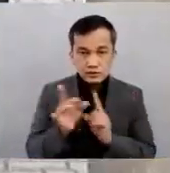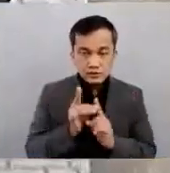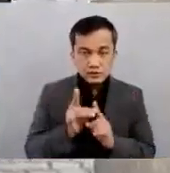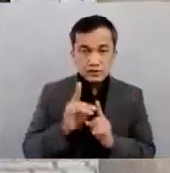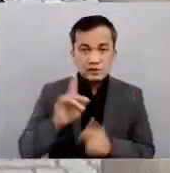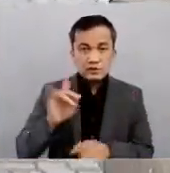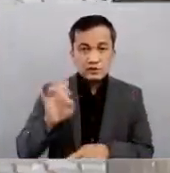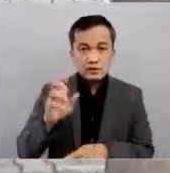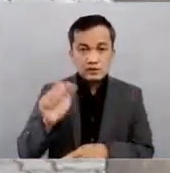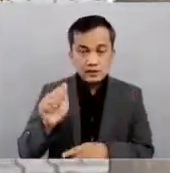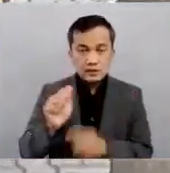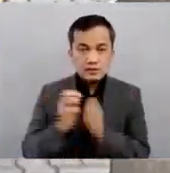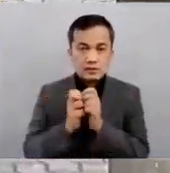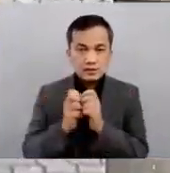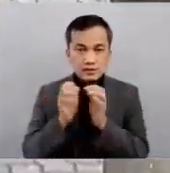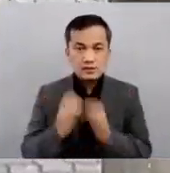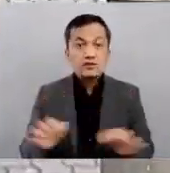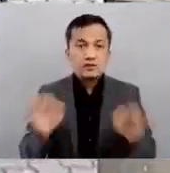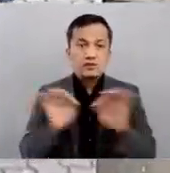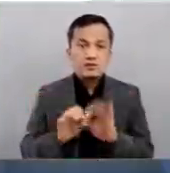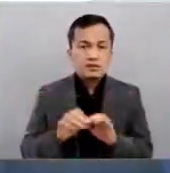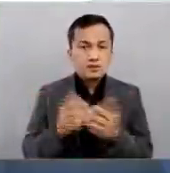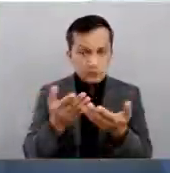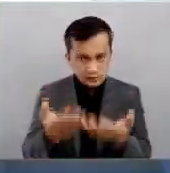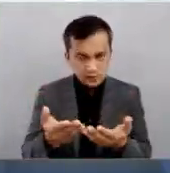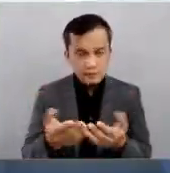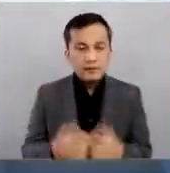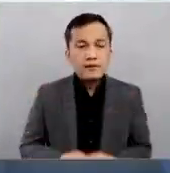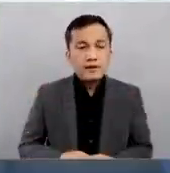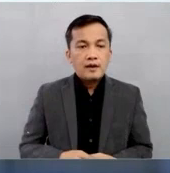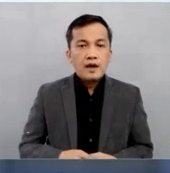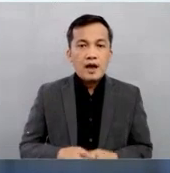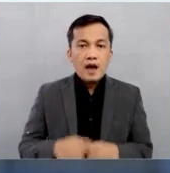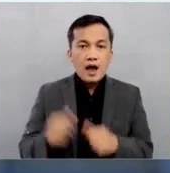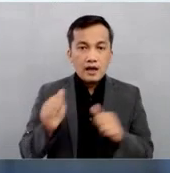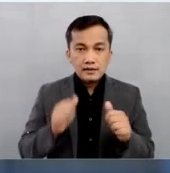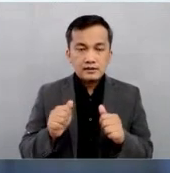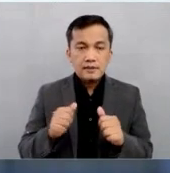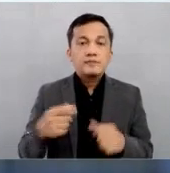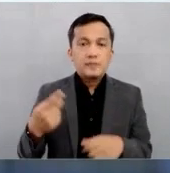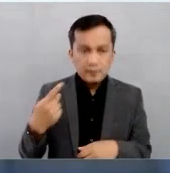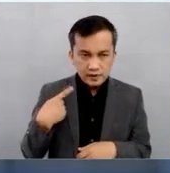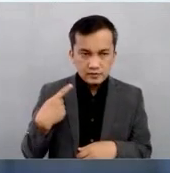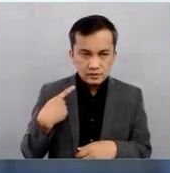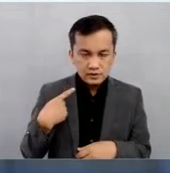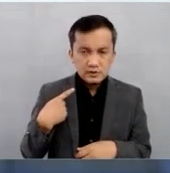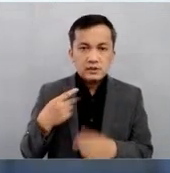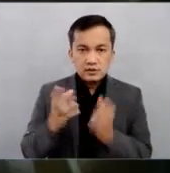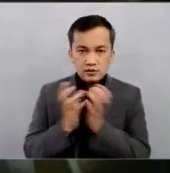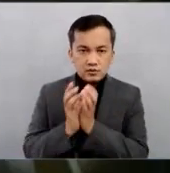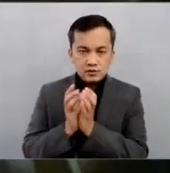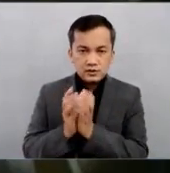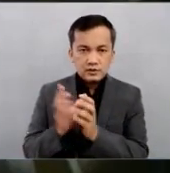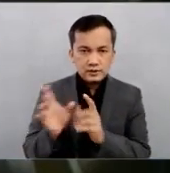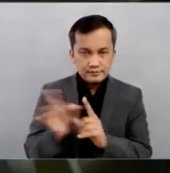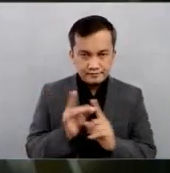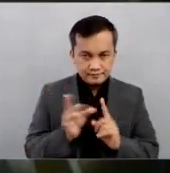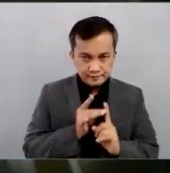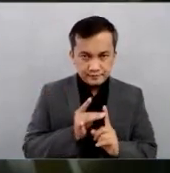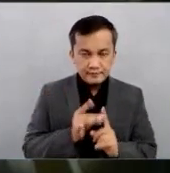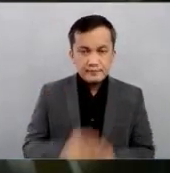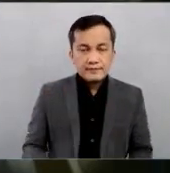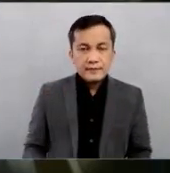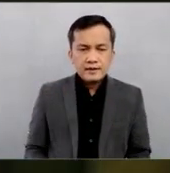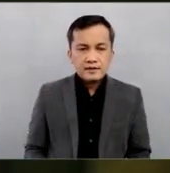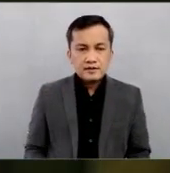it is important that we already act as if there is already community transmission. Base sa datos